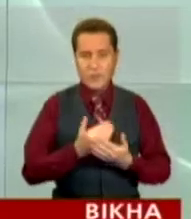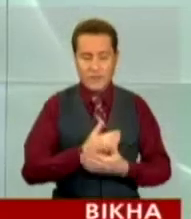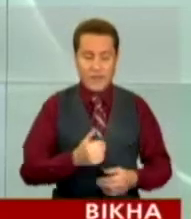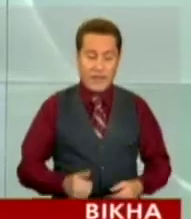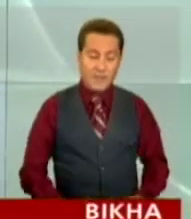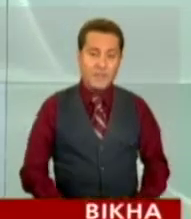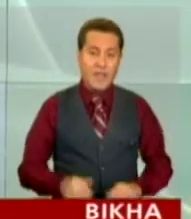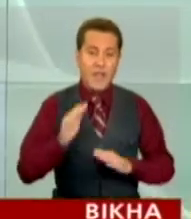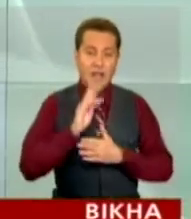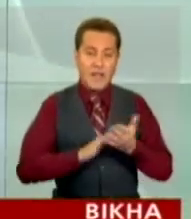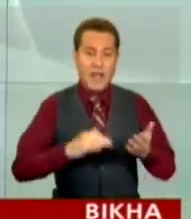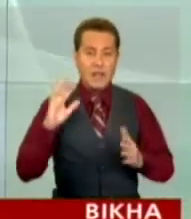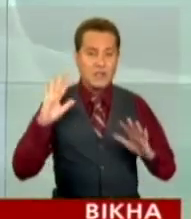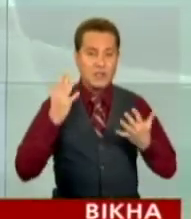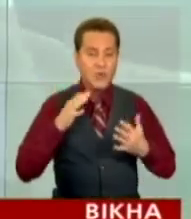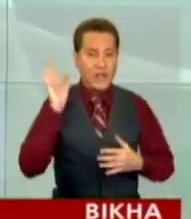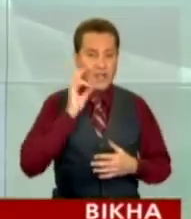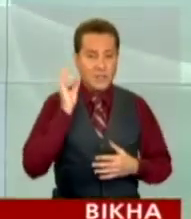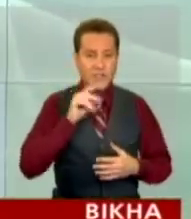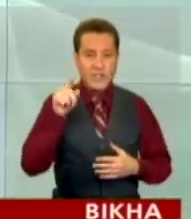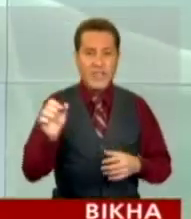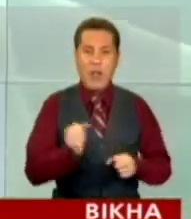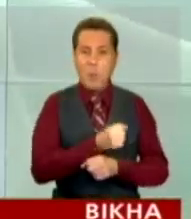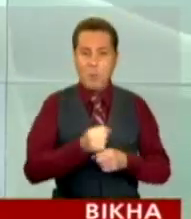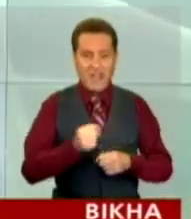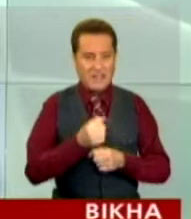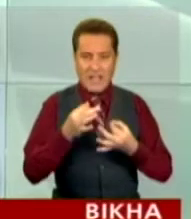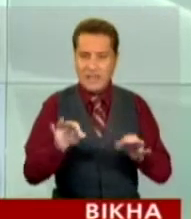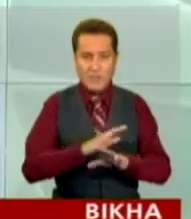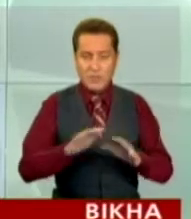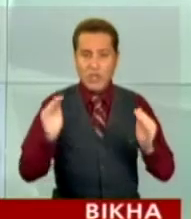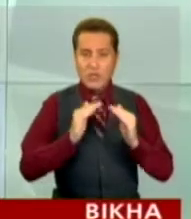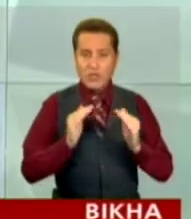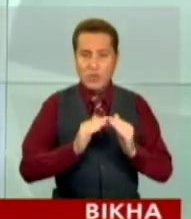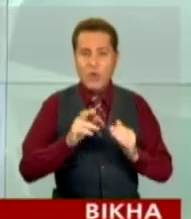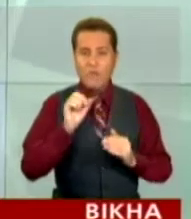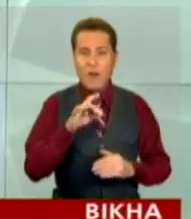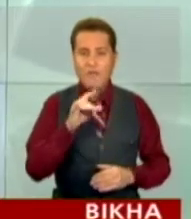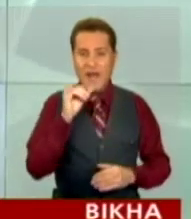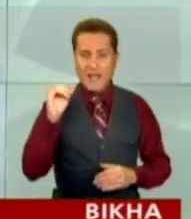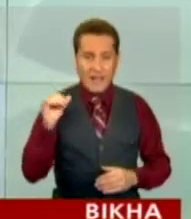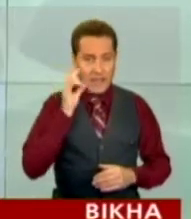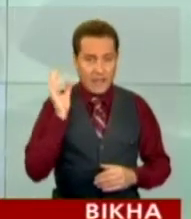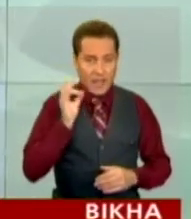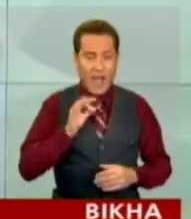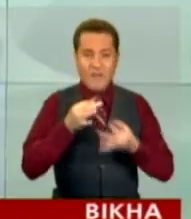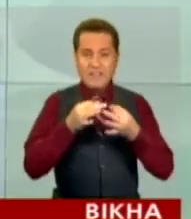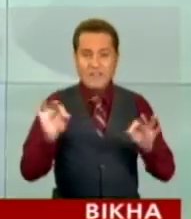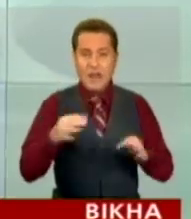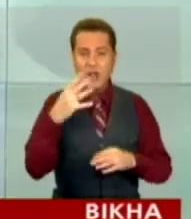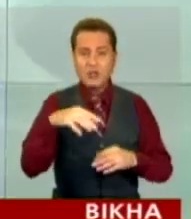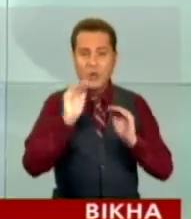А далі історія з Німеччини. Їх били і не випускали з дому. У Баварії правоохоронці визволяли 40 дітей.